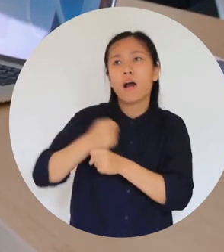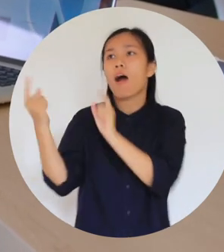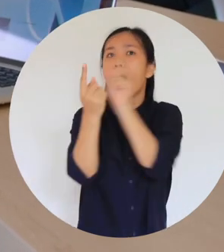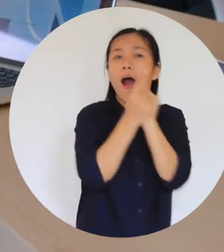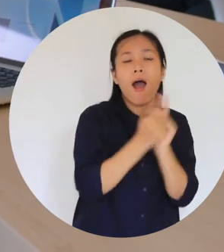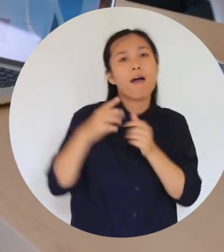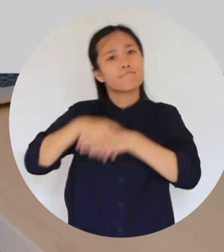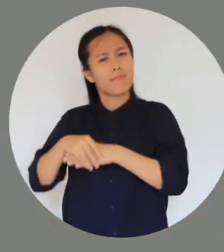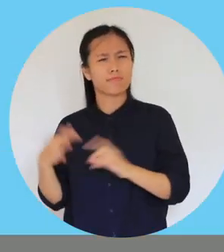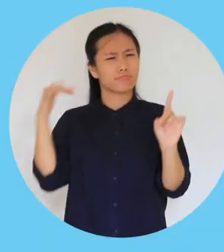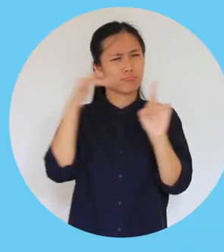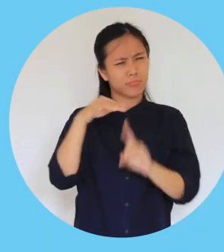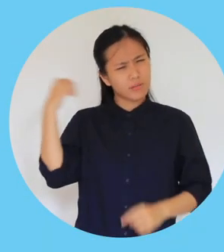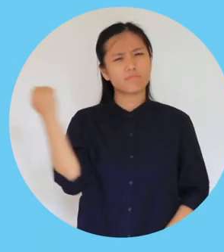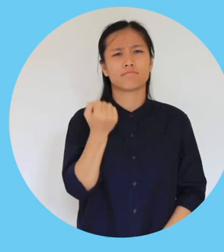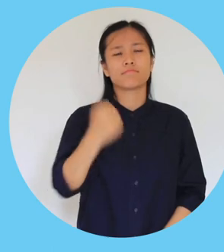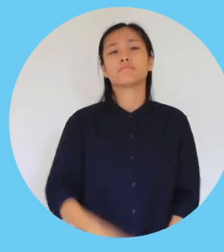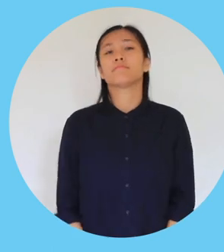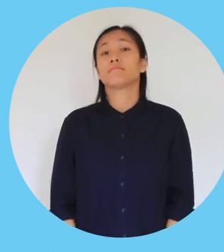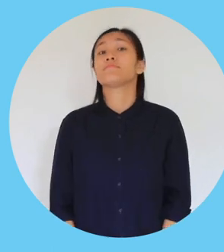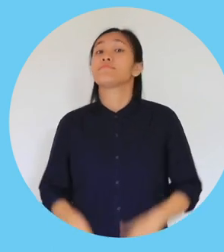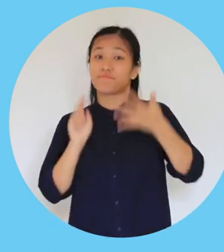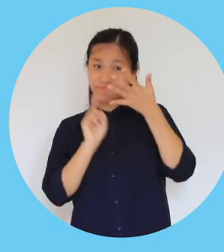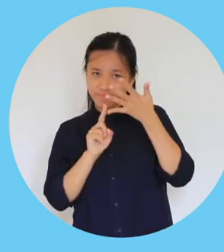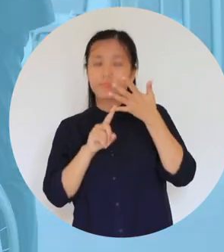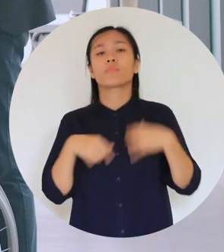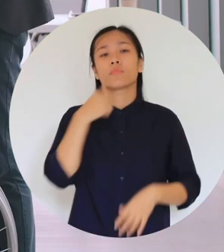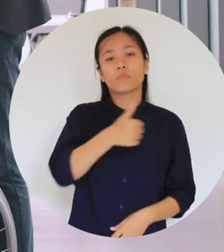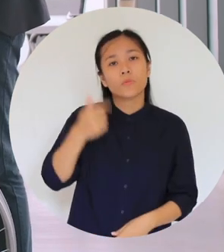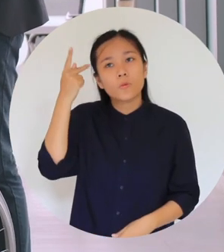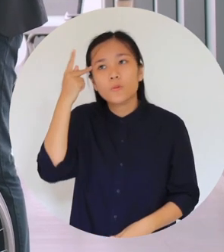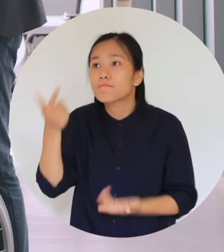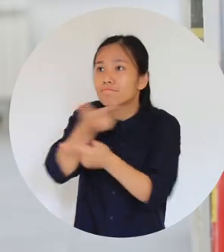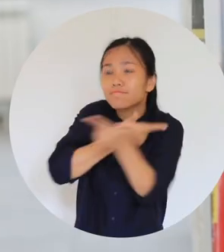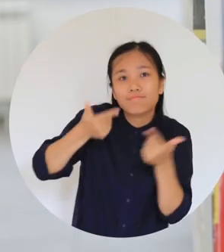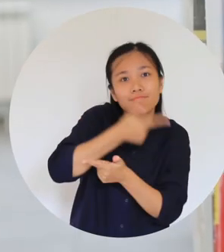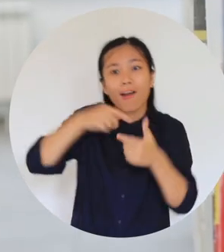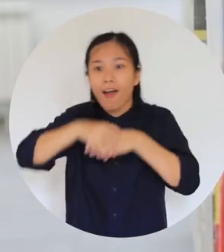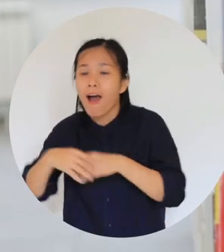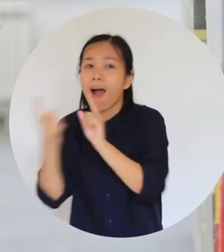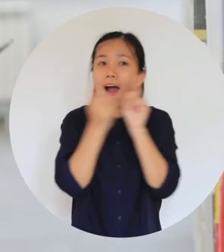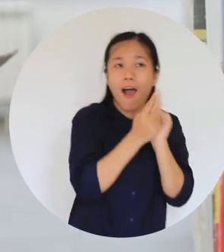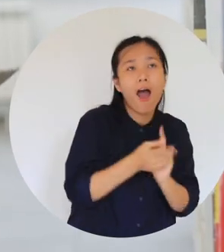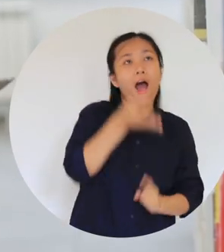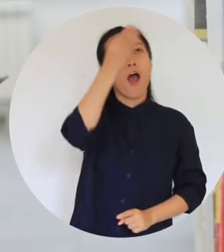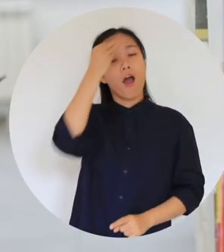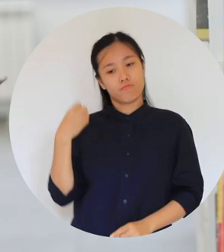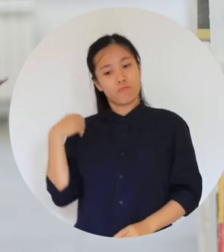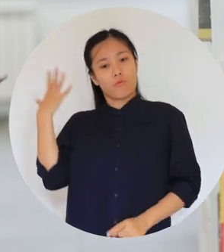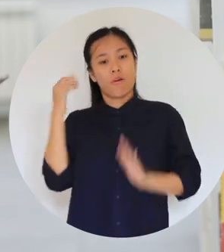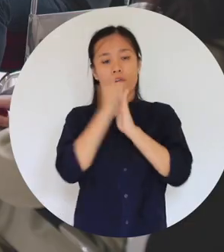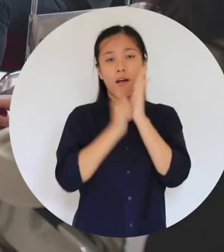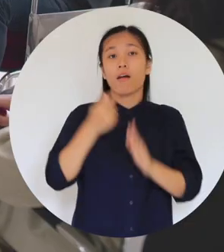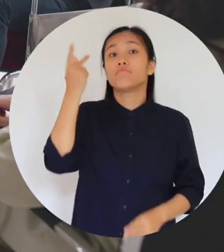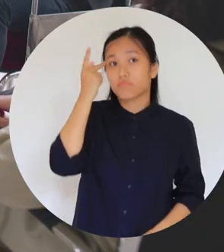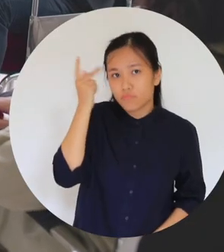hội khác. Thứ năm, hãy tạo điều kiện để người khuyết tật giao lưu, kết bạn, tìm hiểu về quyền và các chính sách hỗ trợ người khuyết